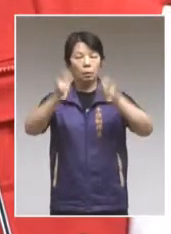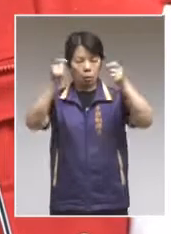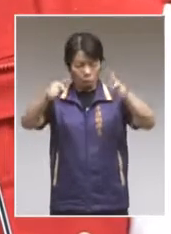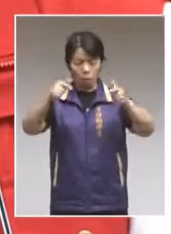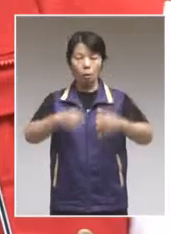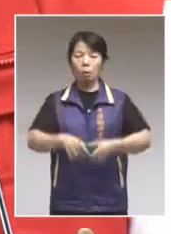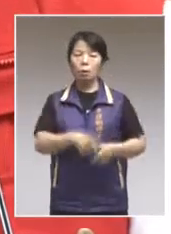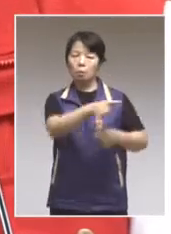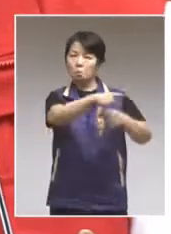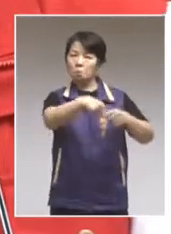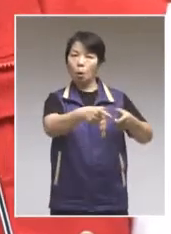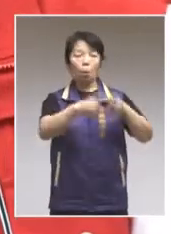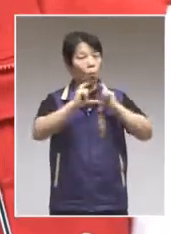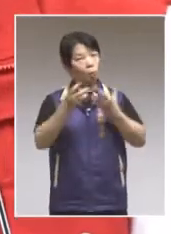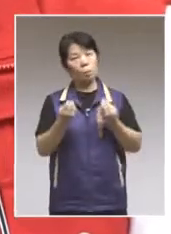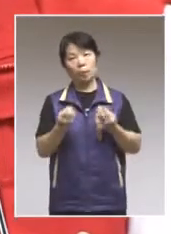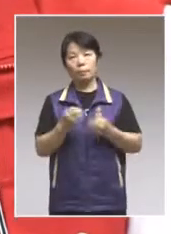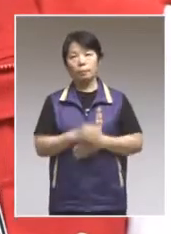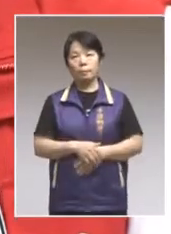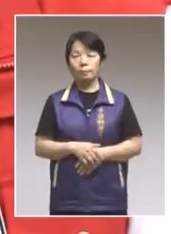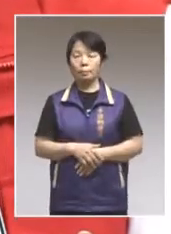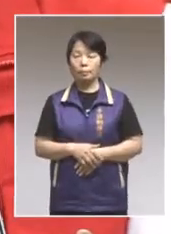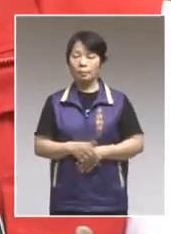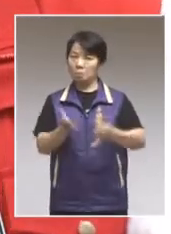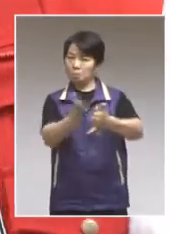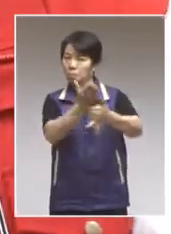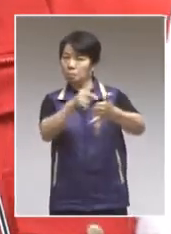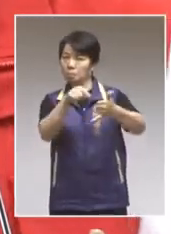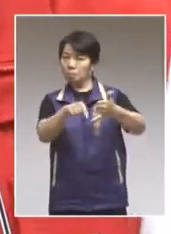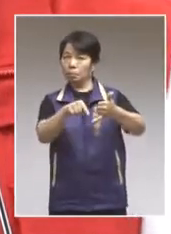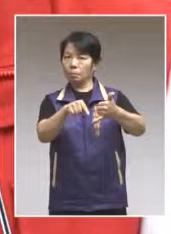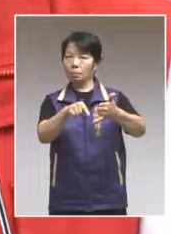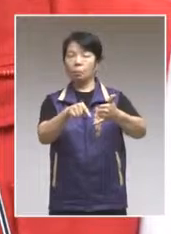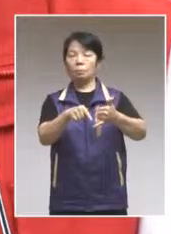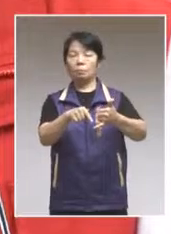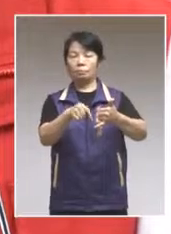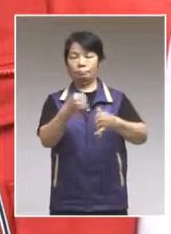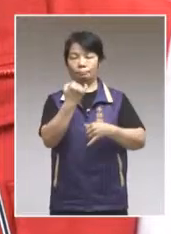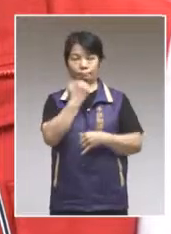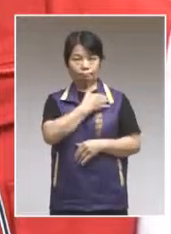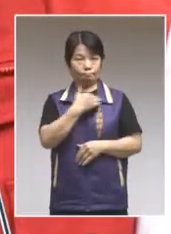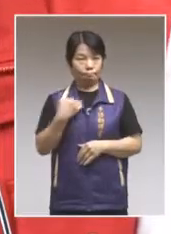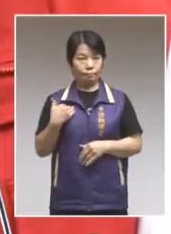来啊，或者是在北部，也许是可能